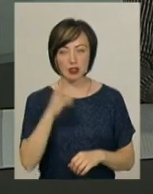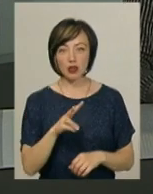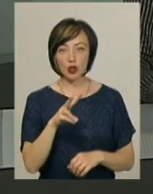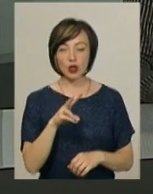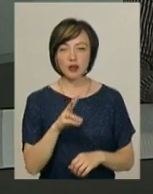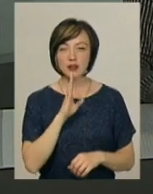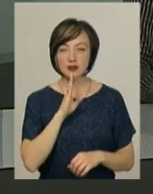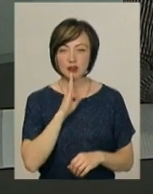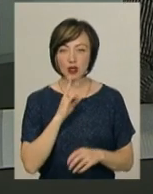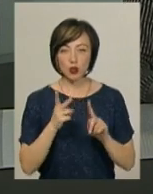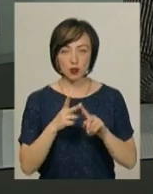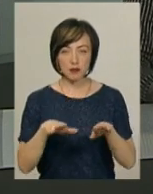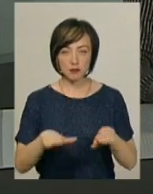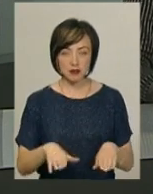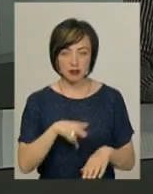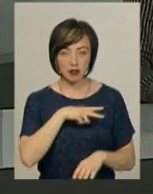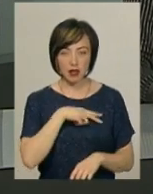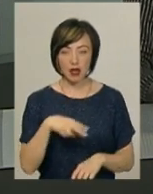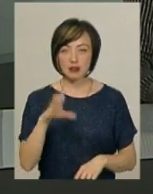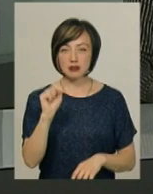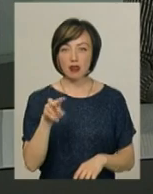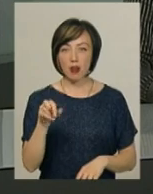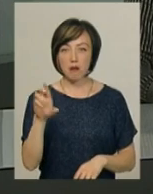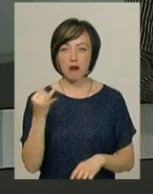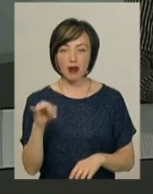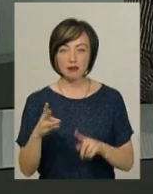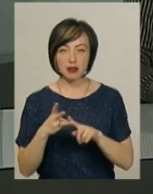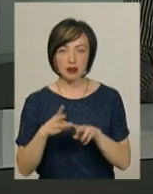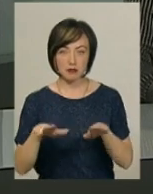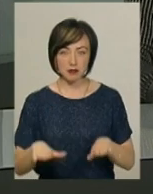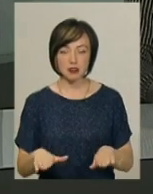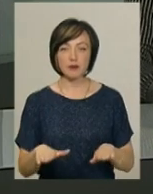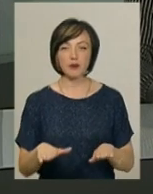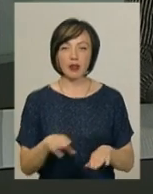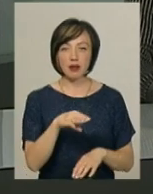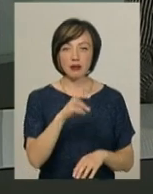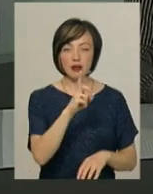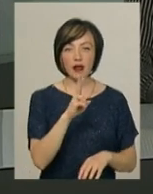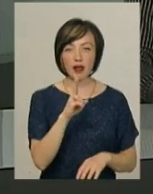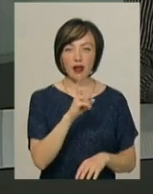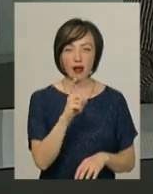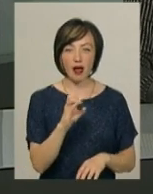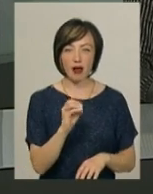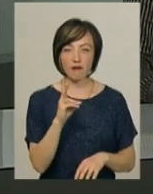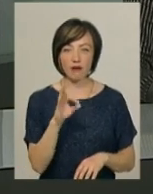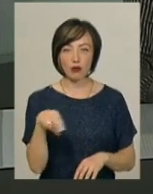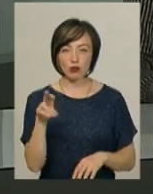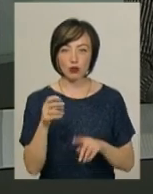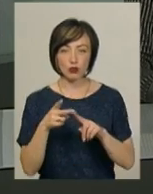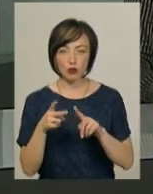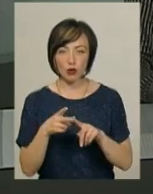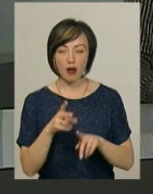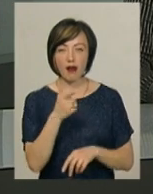на 2-гу сходинку п'єдесталу пошани. Денис Салабай став бронзовим призером. У тхеквондо ВТ Олег Маматов був 2-м,